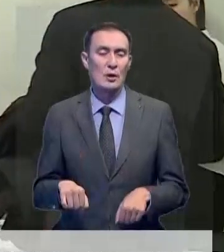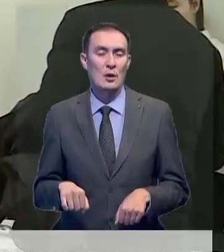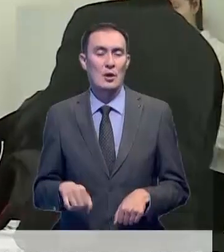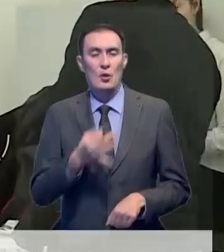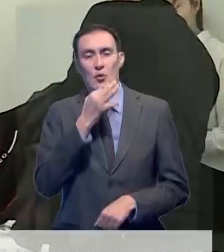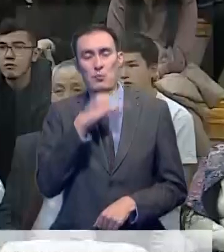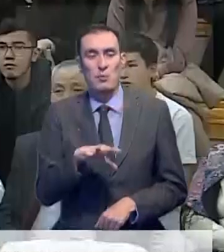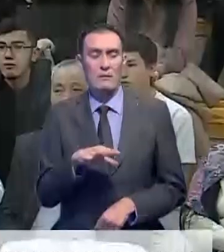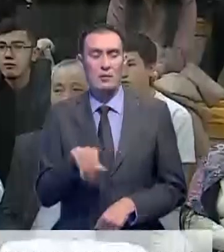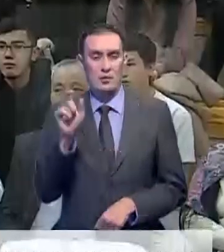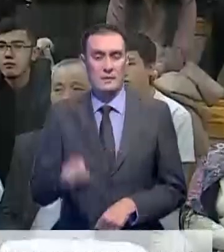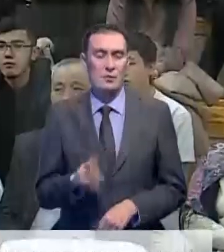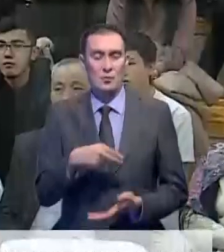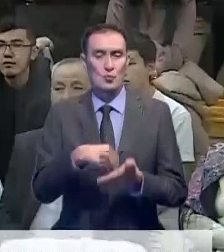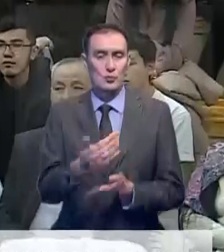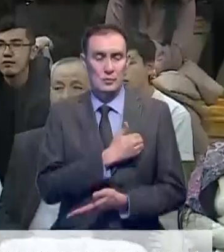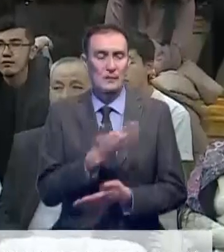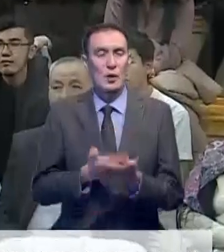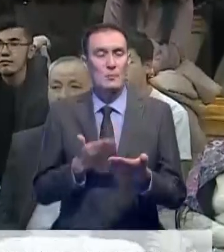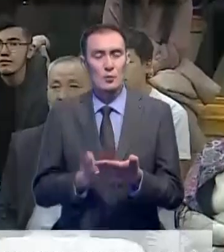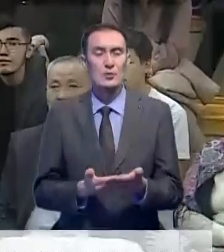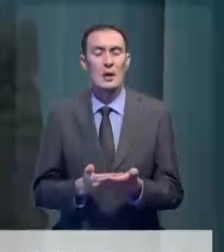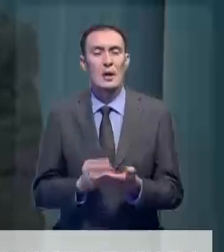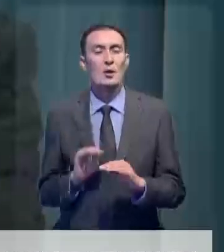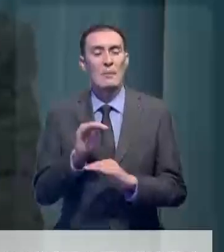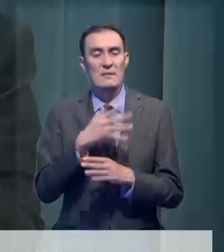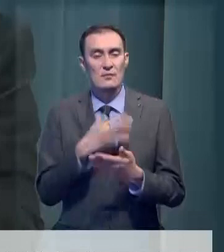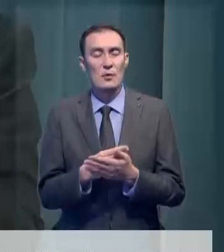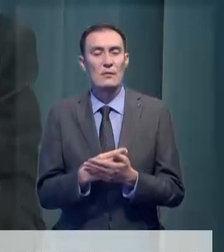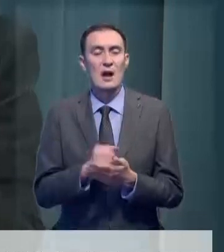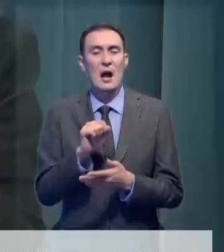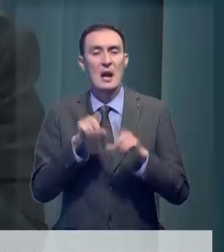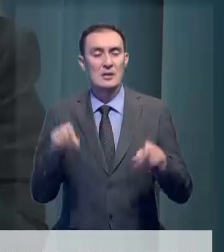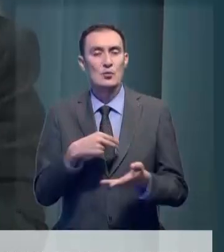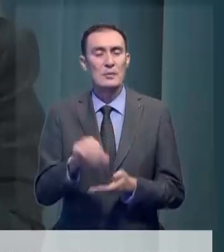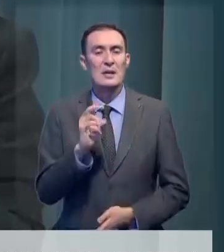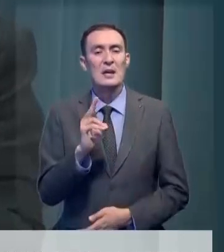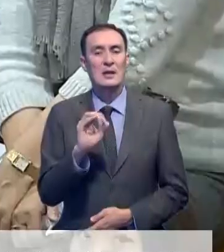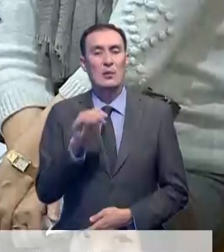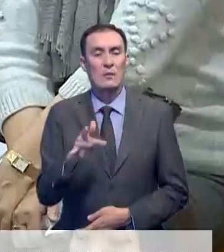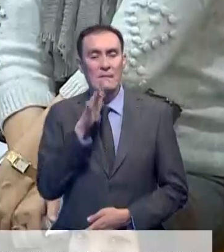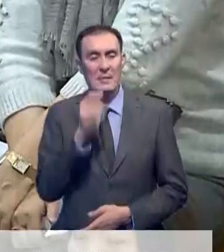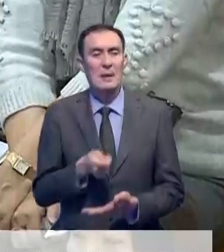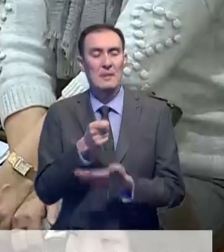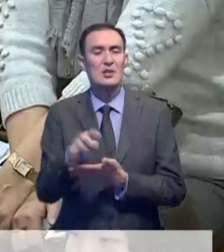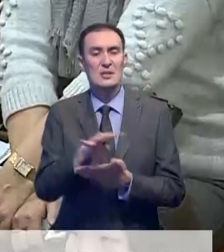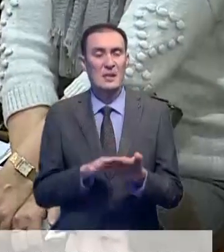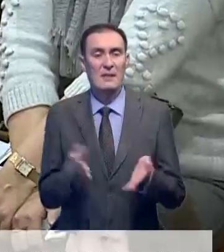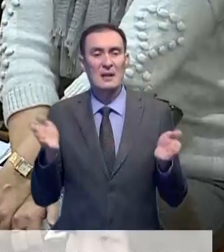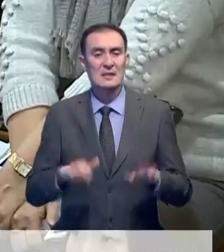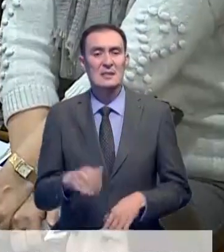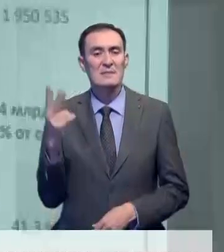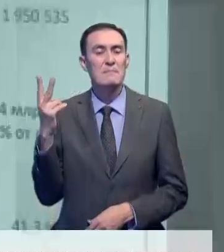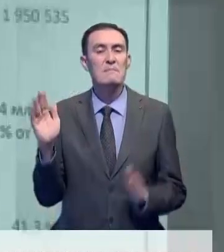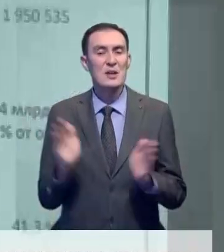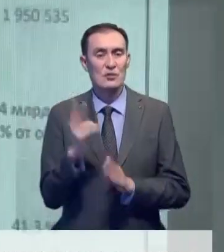любого инвестора специалисты рекомендуют инвесторам пополнить свой портфель акциями ки Гог ведь времени для подачи заявок осталось меньше